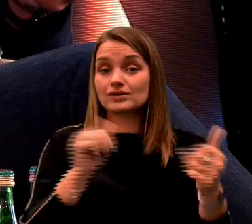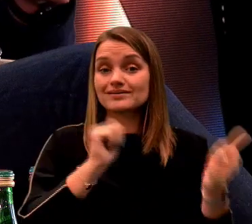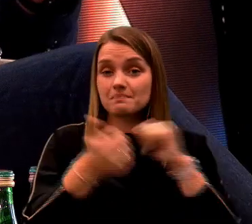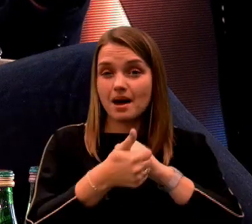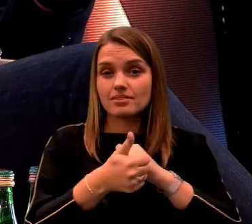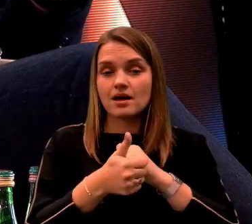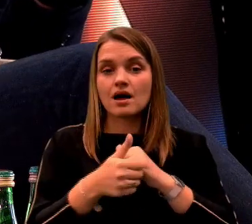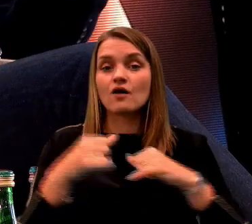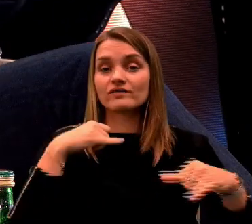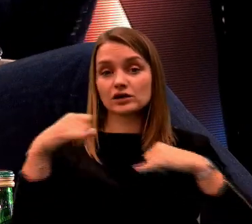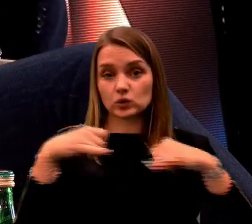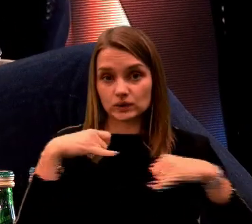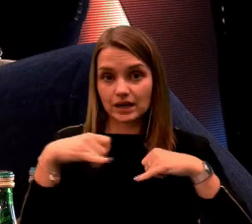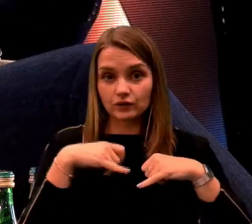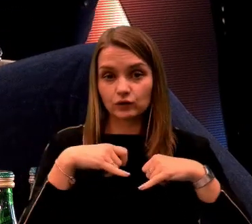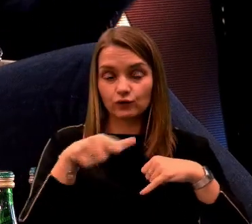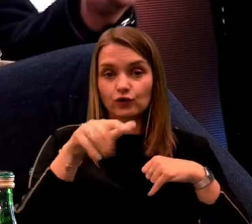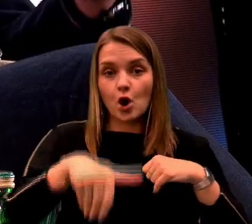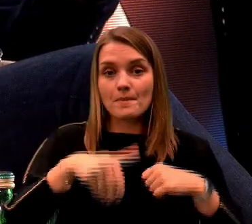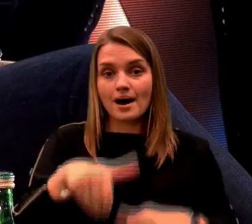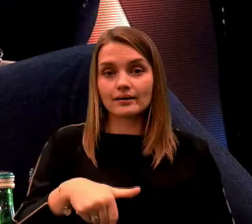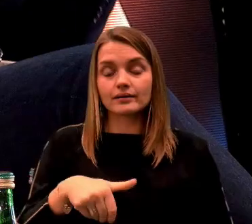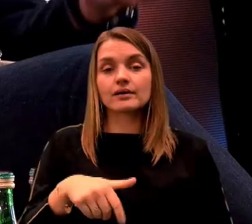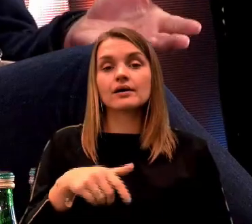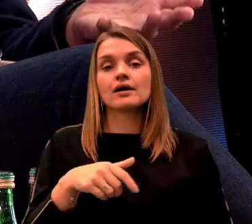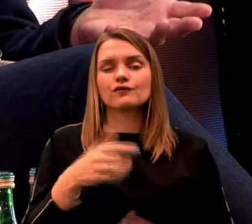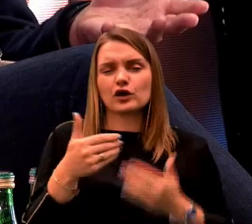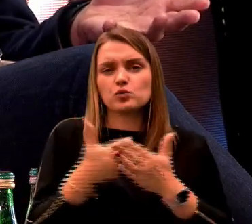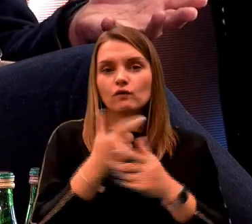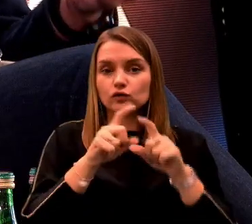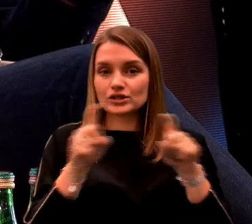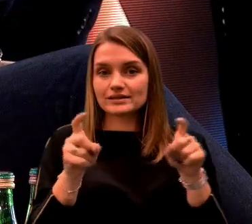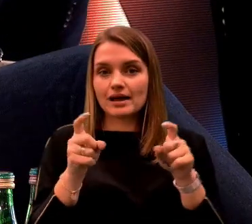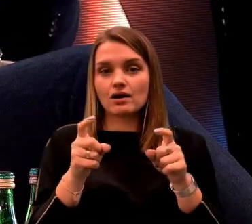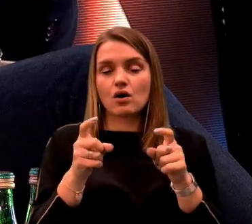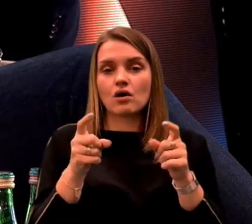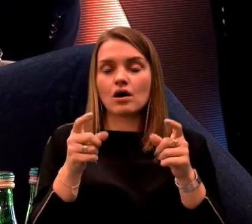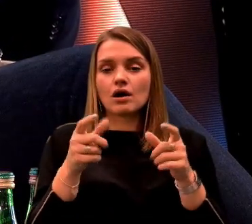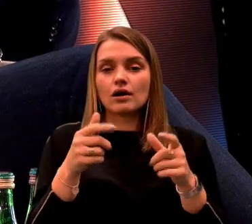temu, właśnie w stronę takiego bardzo nowoczesnego, opartego o wartości.